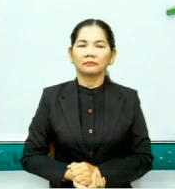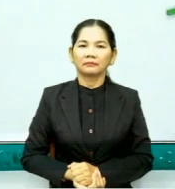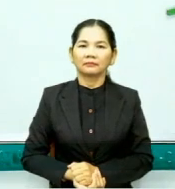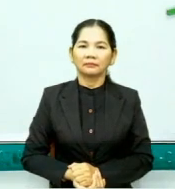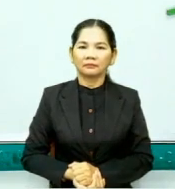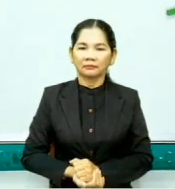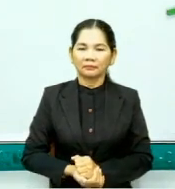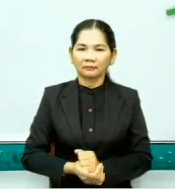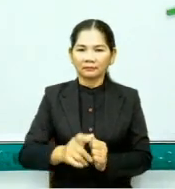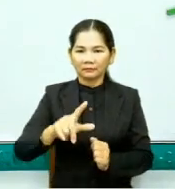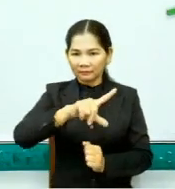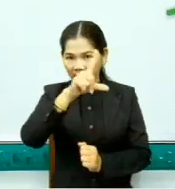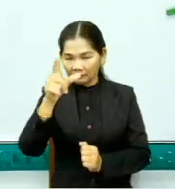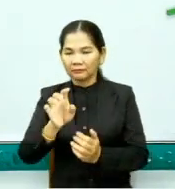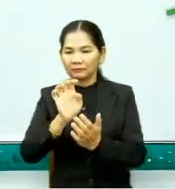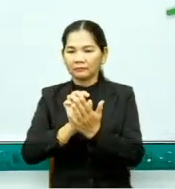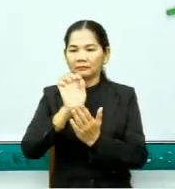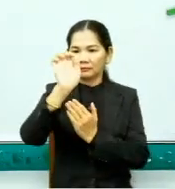Khai thân nô.